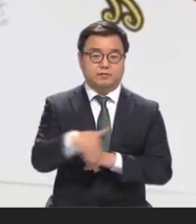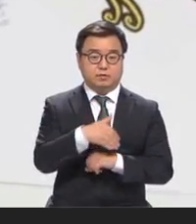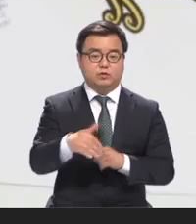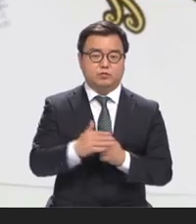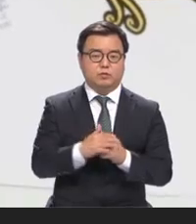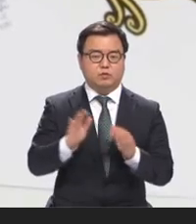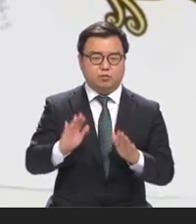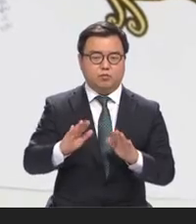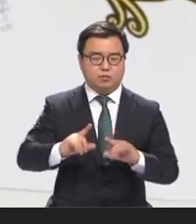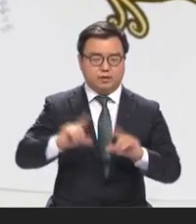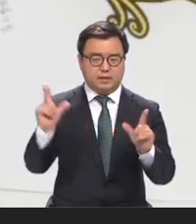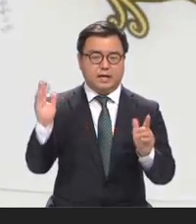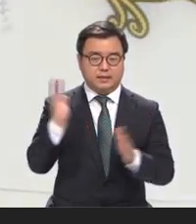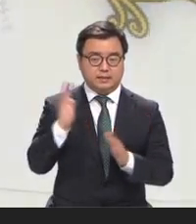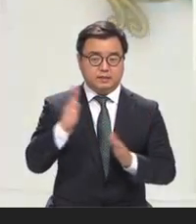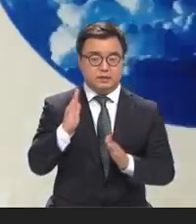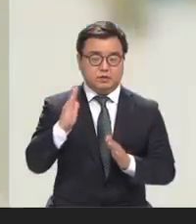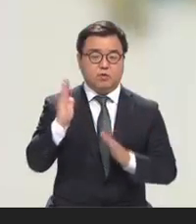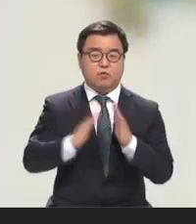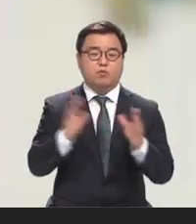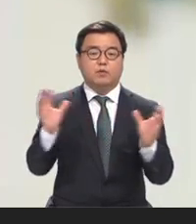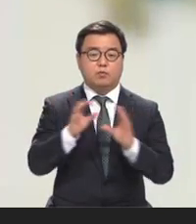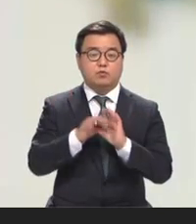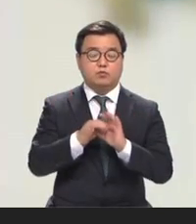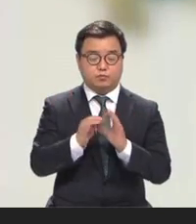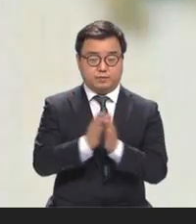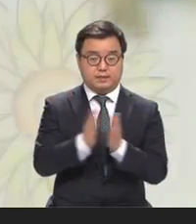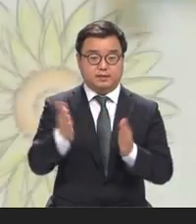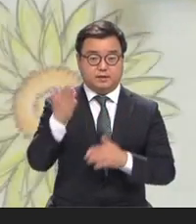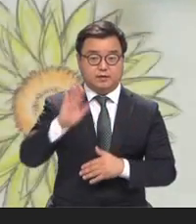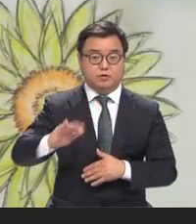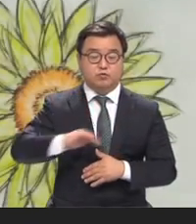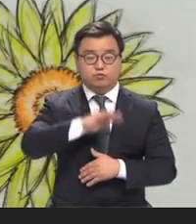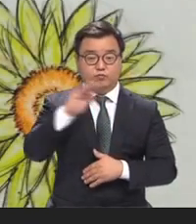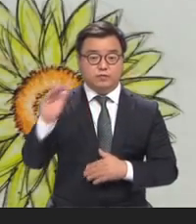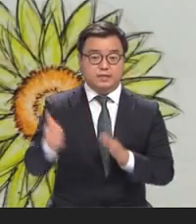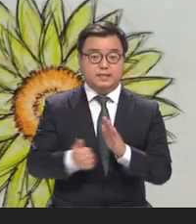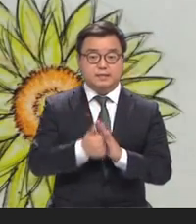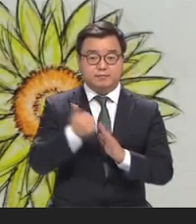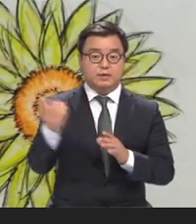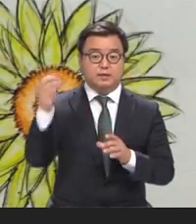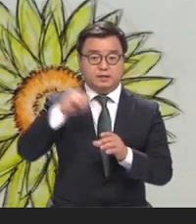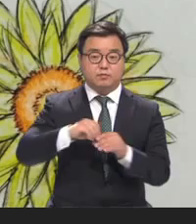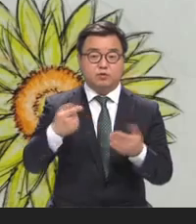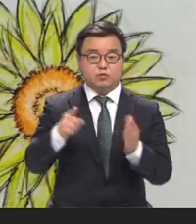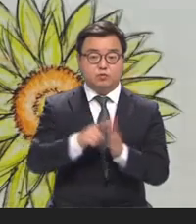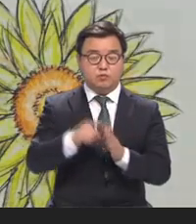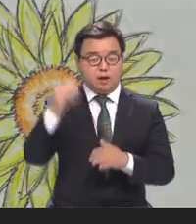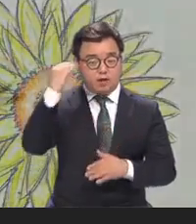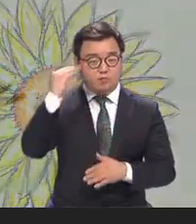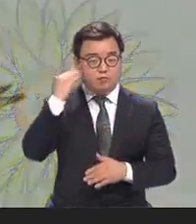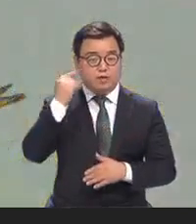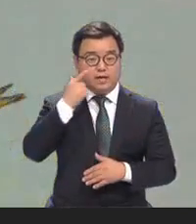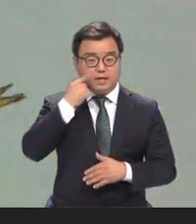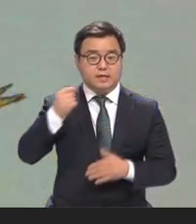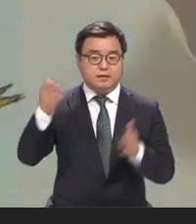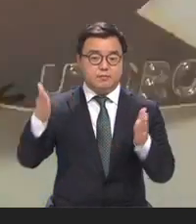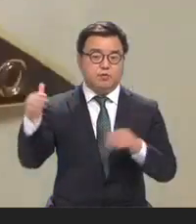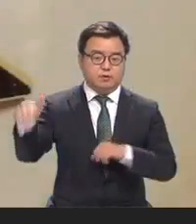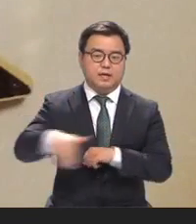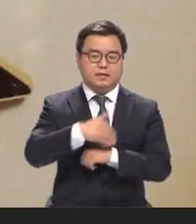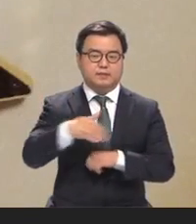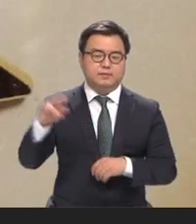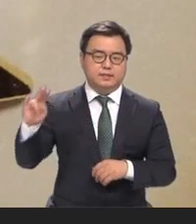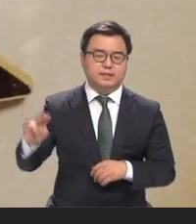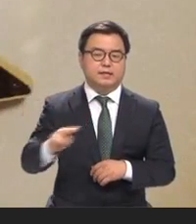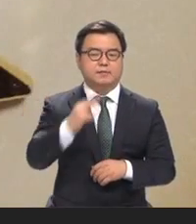통해 선정됐는데요. 우리의 희망을 우토로 마을에 전해주길 바라는 마음을 담아 한국과 일본을 오가는 철새인 제비를 모티브로